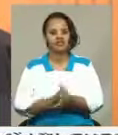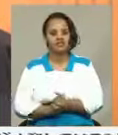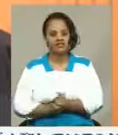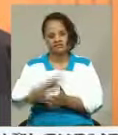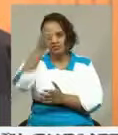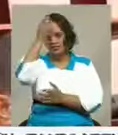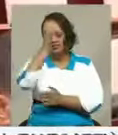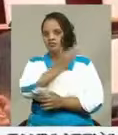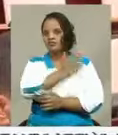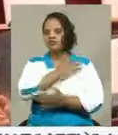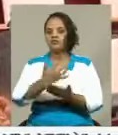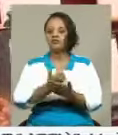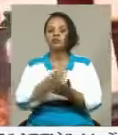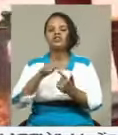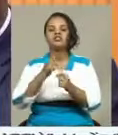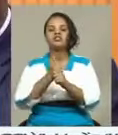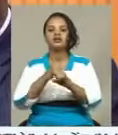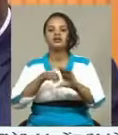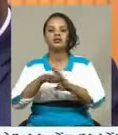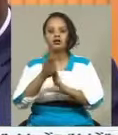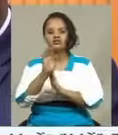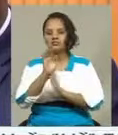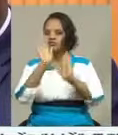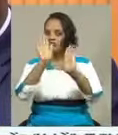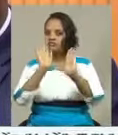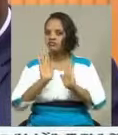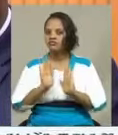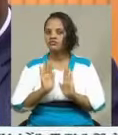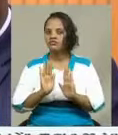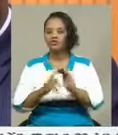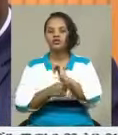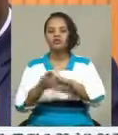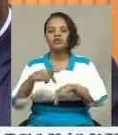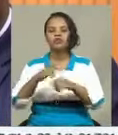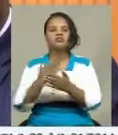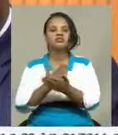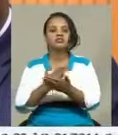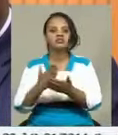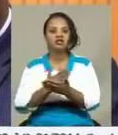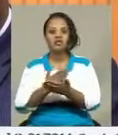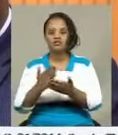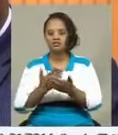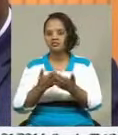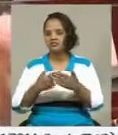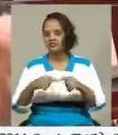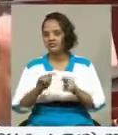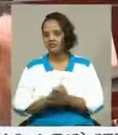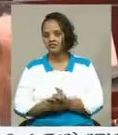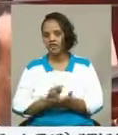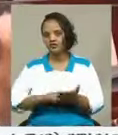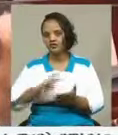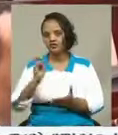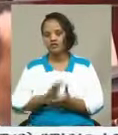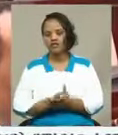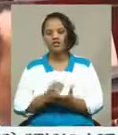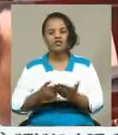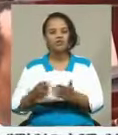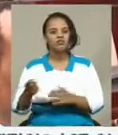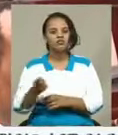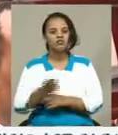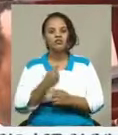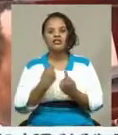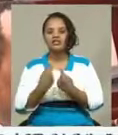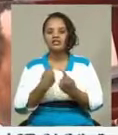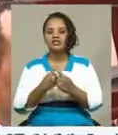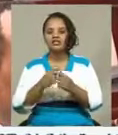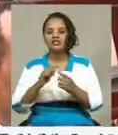መንግስትም ኃላፊነቱን ወስዶ ወደ ስራ መግባቱን አድንቀው የፖለቲካ ፓርቲዎች ተሳትፎም የሚበረታታ መሆኑን ነው ያነሱት። ይህም ሆኖ በምክክር